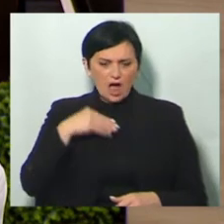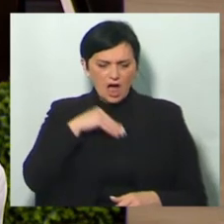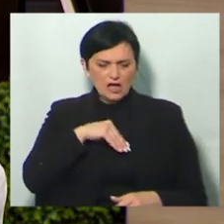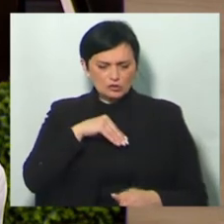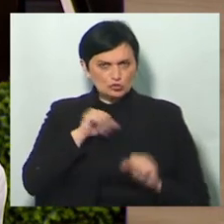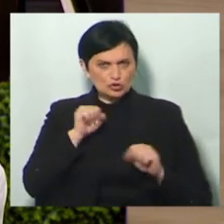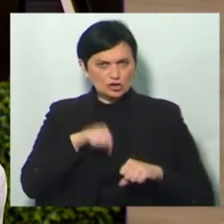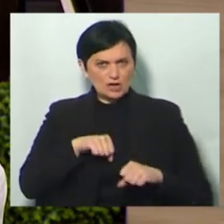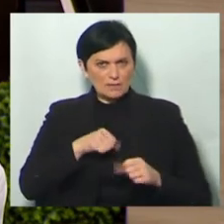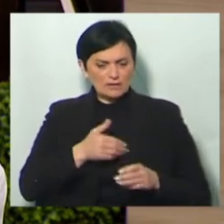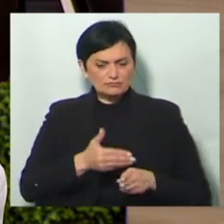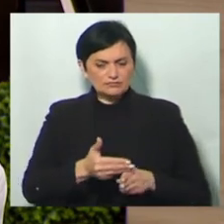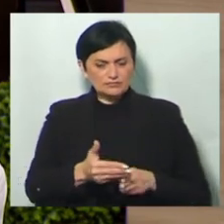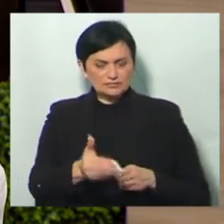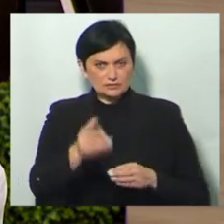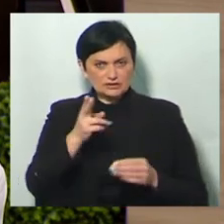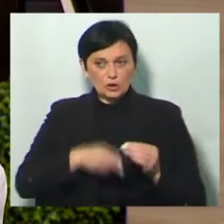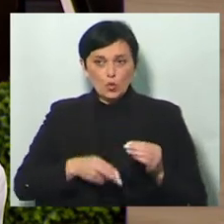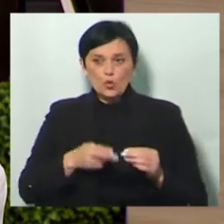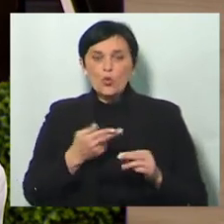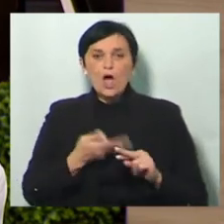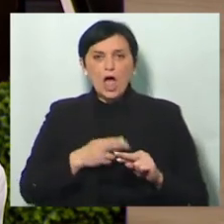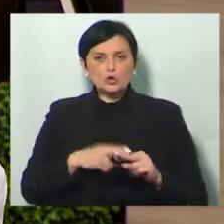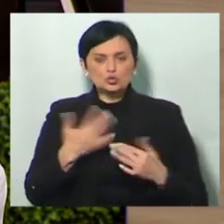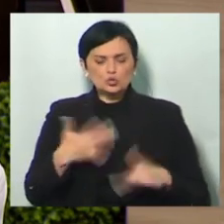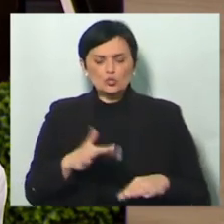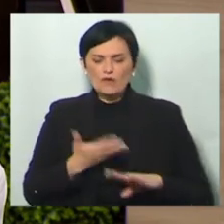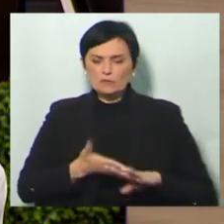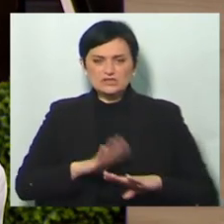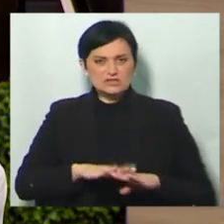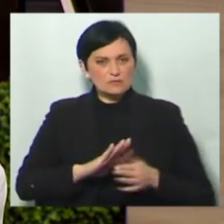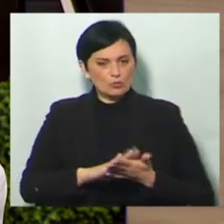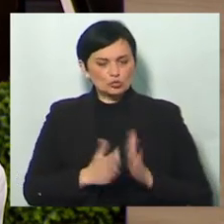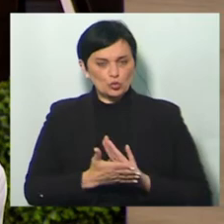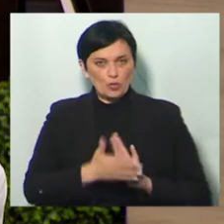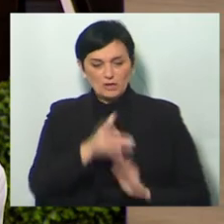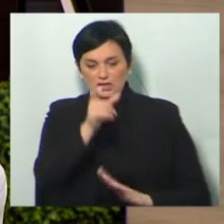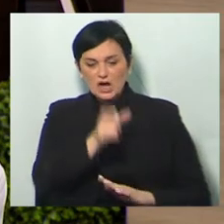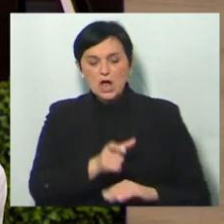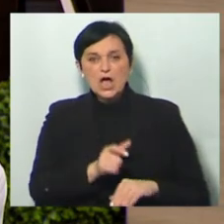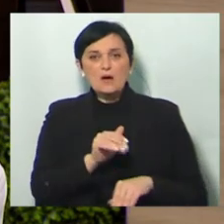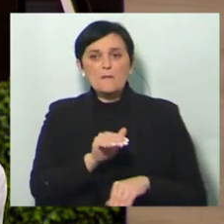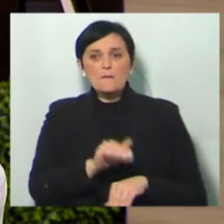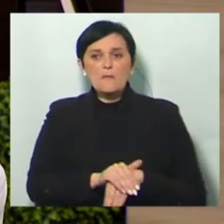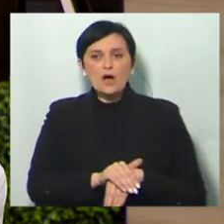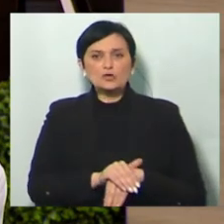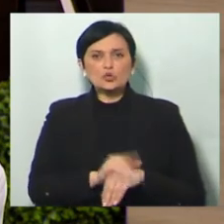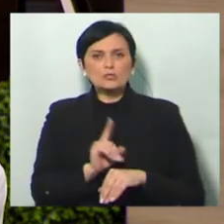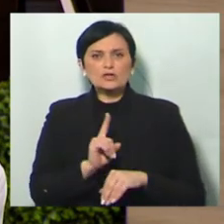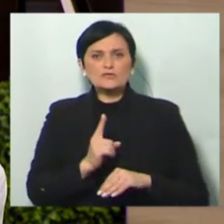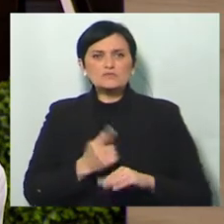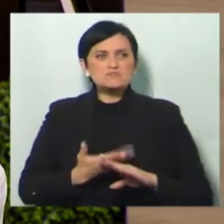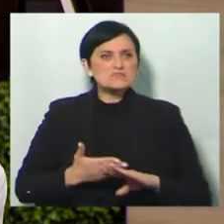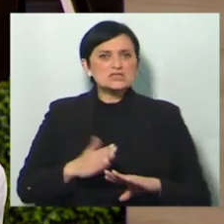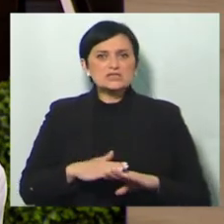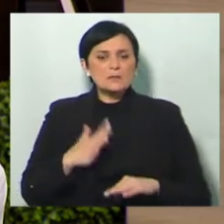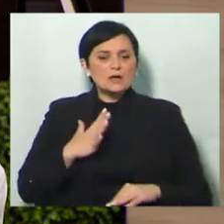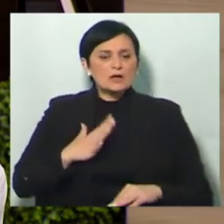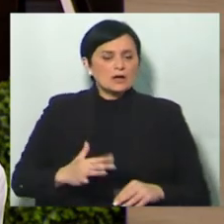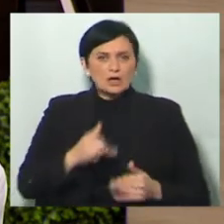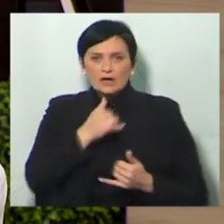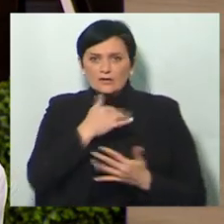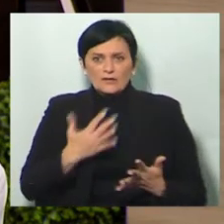მელანქოლიით შეიძლება დასრულდეს. Ეს უკვე ძალიან მძიმე მდგომარეობა ადამიანისთვის. ფაქტობრივად გაუსაძლისია, იმიტომ რომ ის